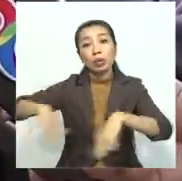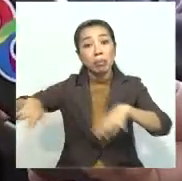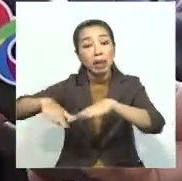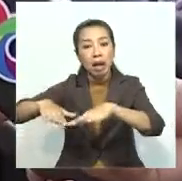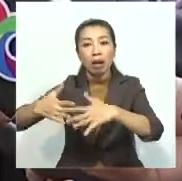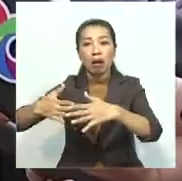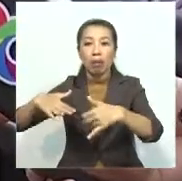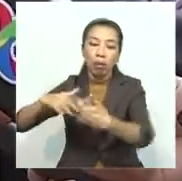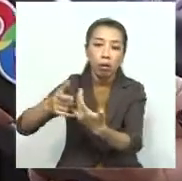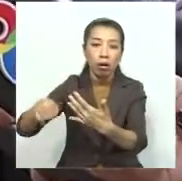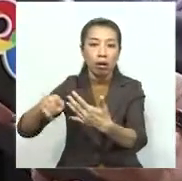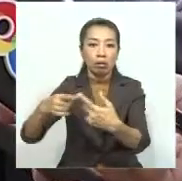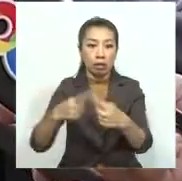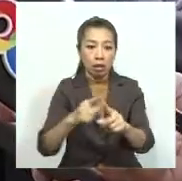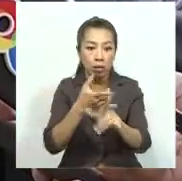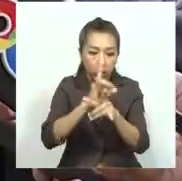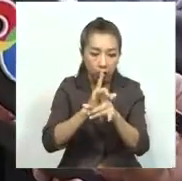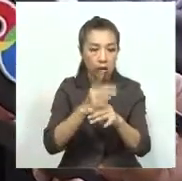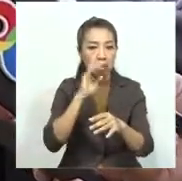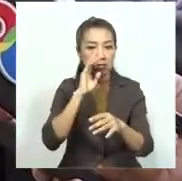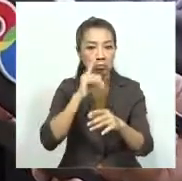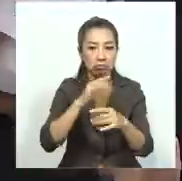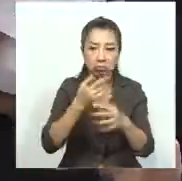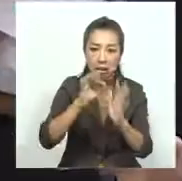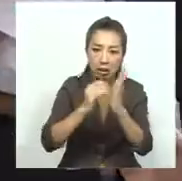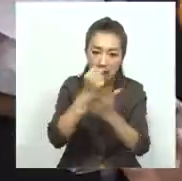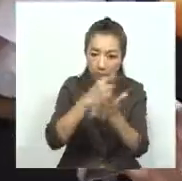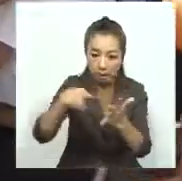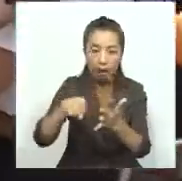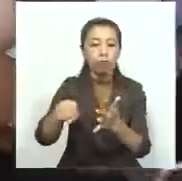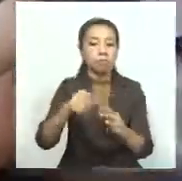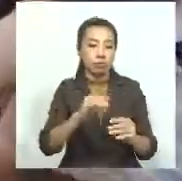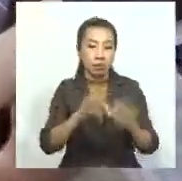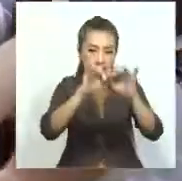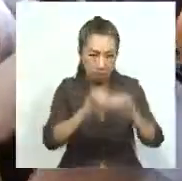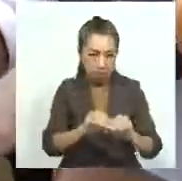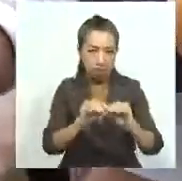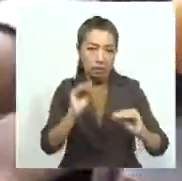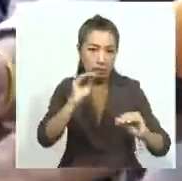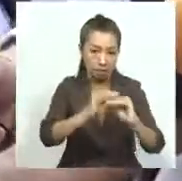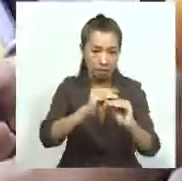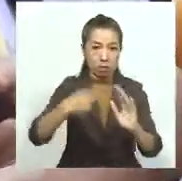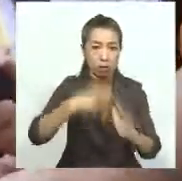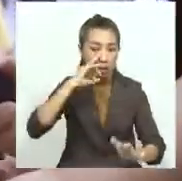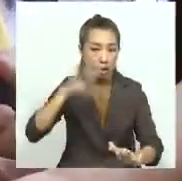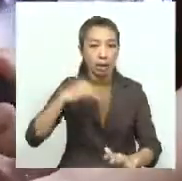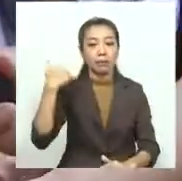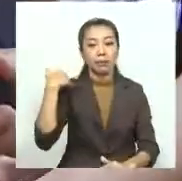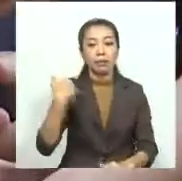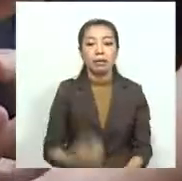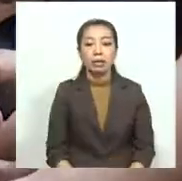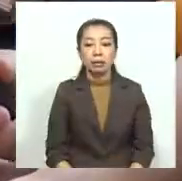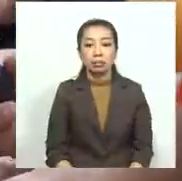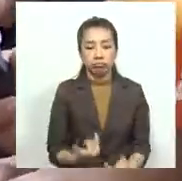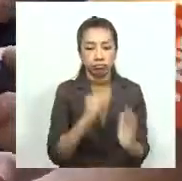ำให้เห็นเพื่อให้ศาลได้พิจารณานะครับ รัฐมนตรีว่าการกระทรวงมหาดไทยยังกล่าวว่าทุกจังหวัดทุกพื้น